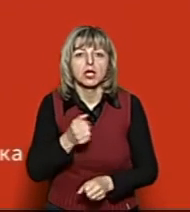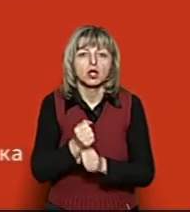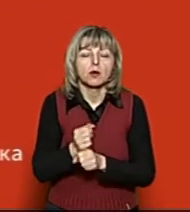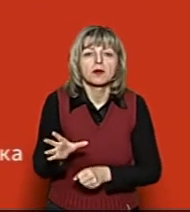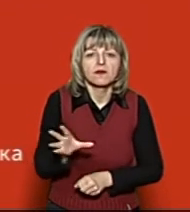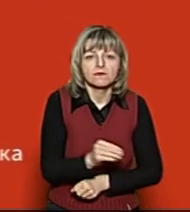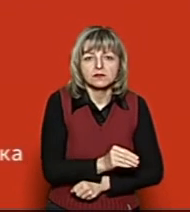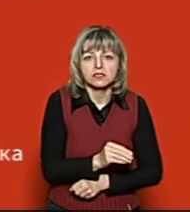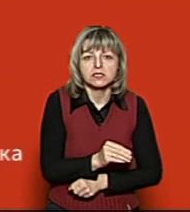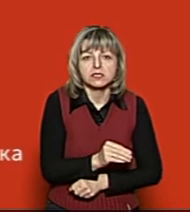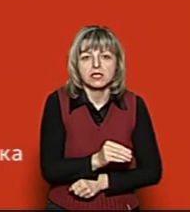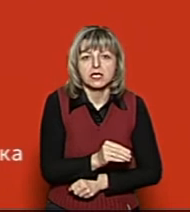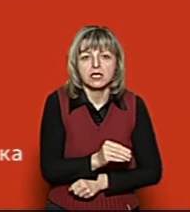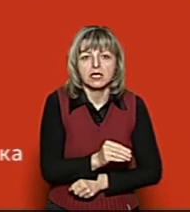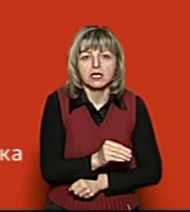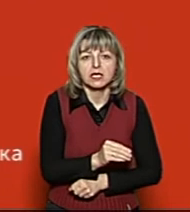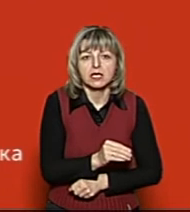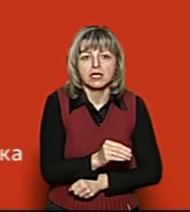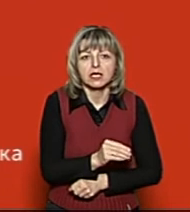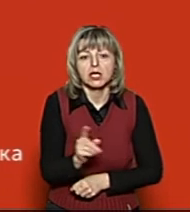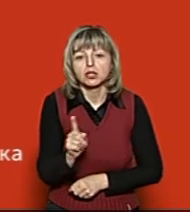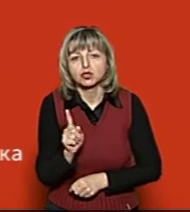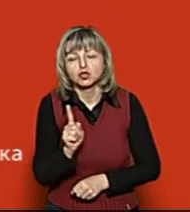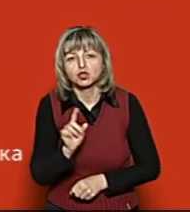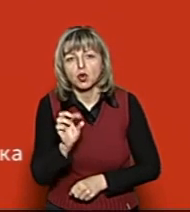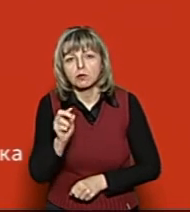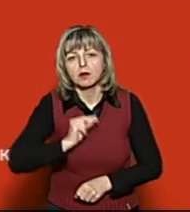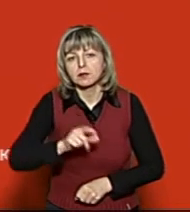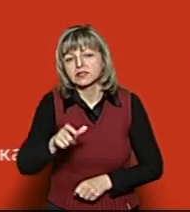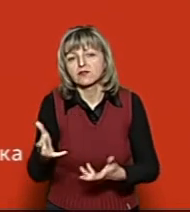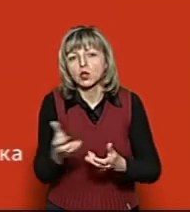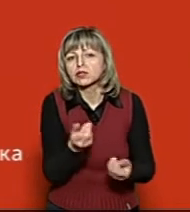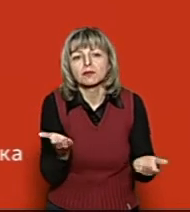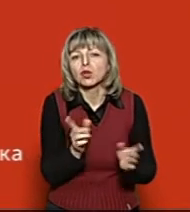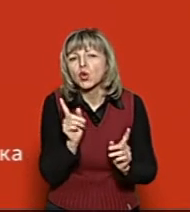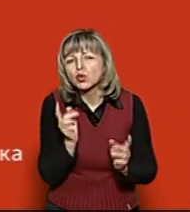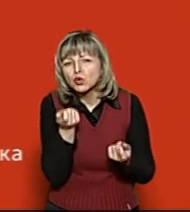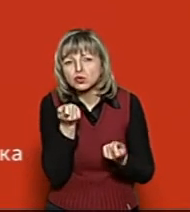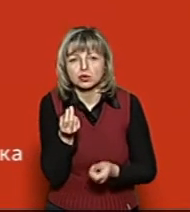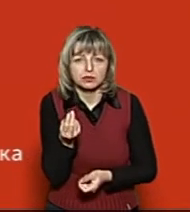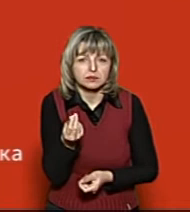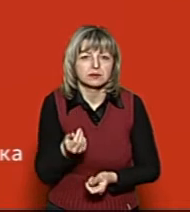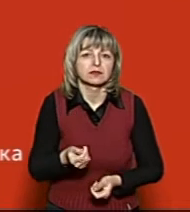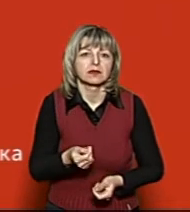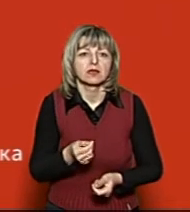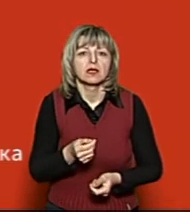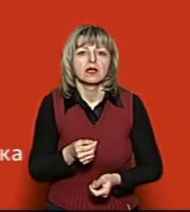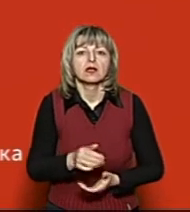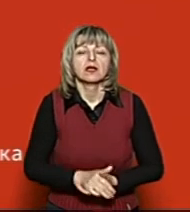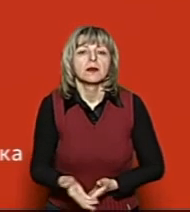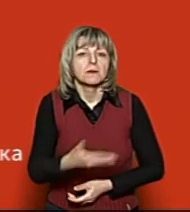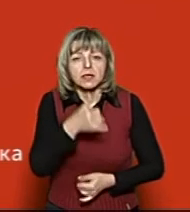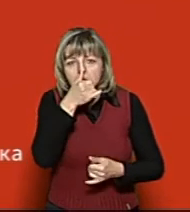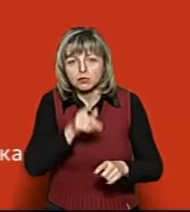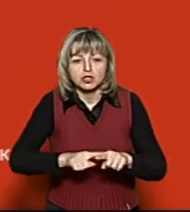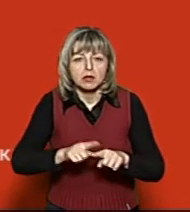того, аби Луцьке підприємство електротранспорту хоча б щось отримало. Це стосується і програми підтримки, яка зараз погоджується в антимонопольному комітеті України. І ми не